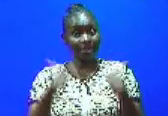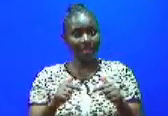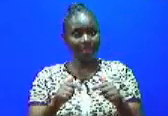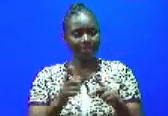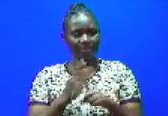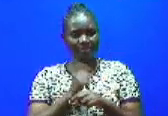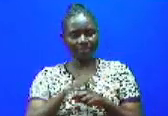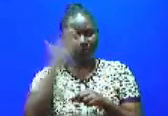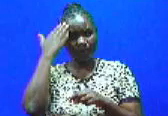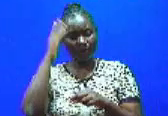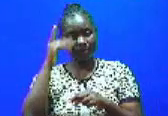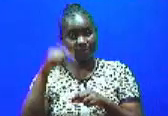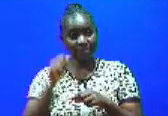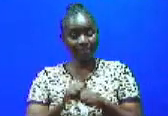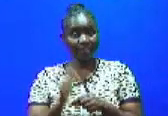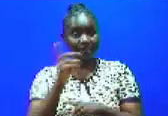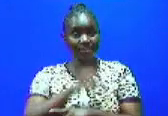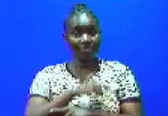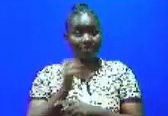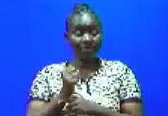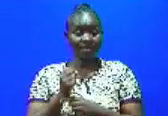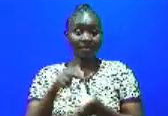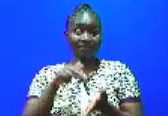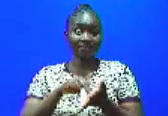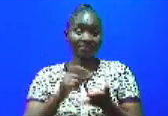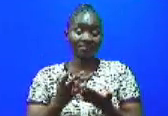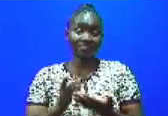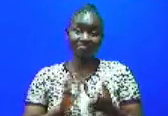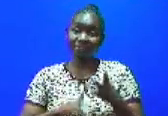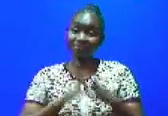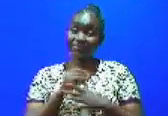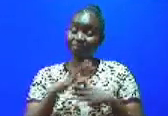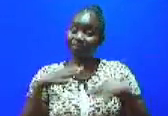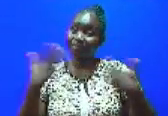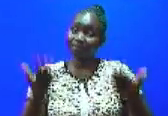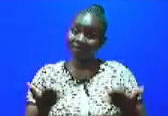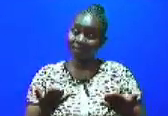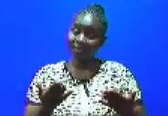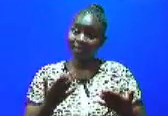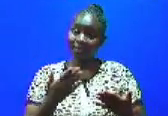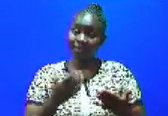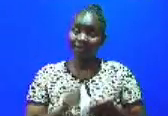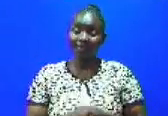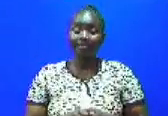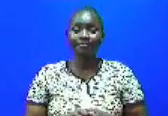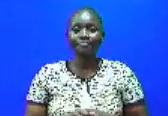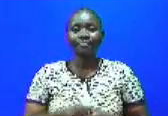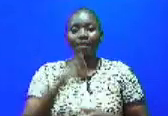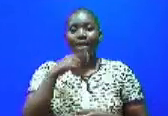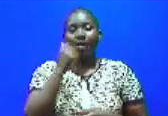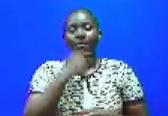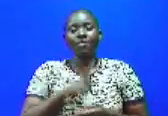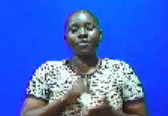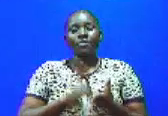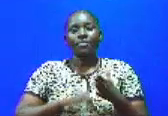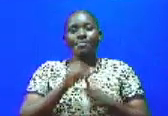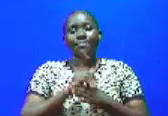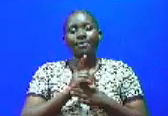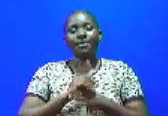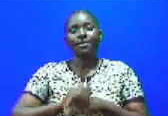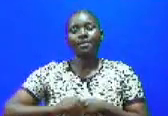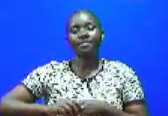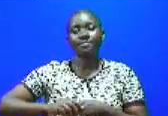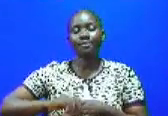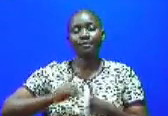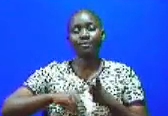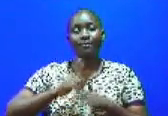tunajua siku hizi tunaambiwa we unasimamia miradi. Tunaambiwa hivyo. Usitari kwa toko tebiwa. Hai, otenenere tama gendero ye county. Onye kwa